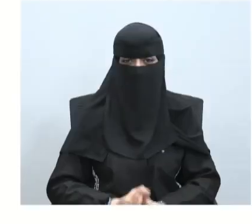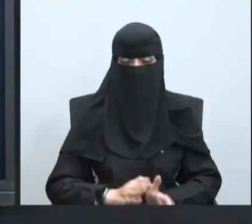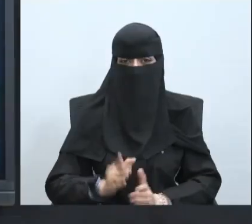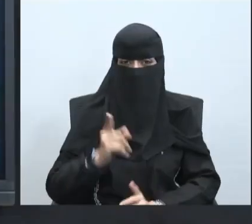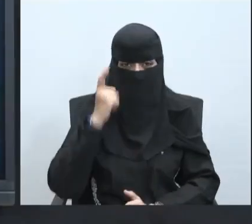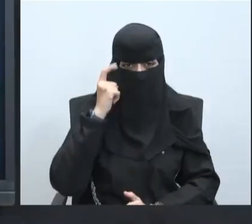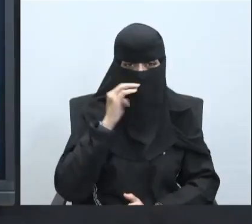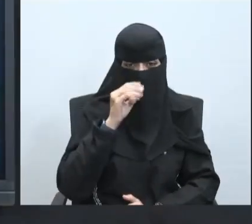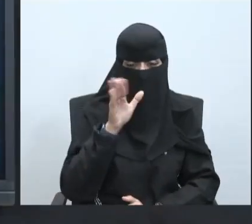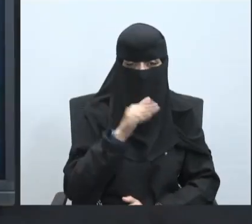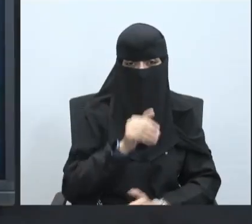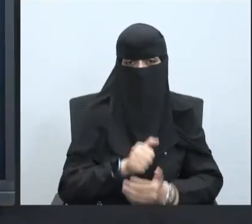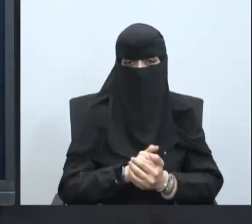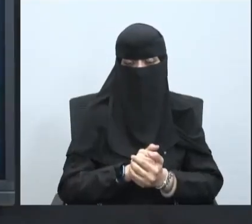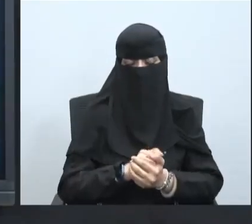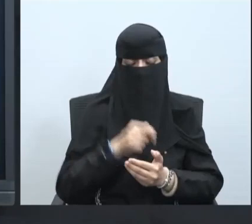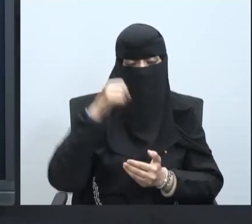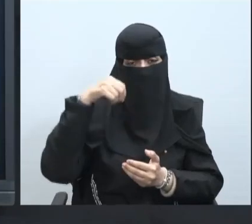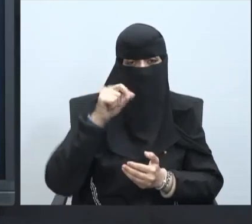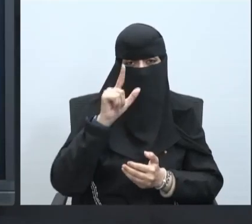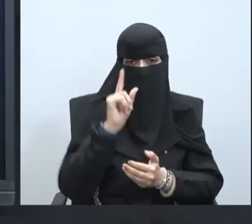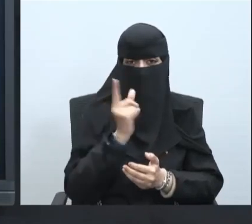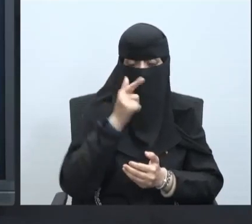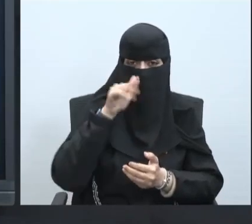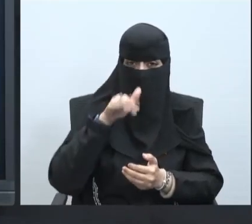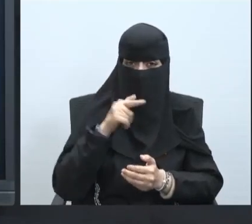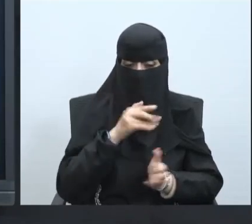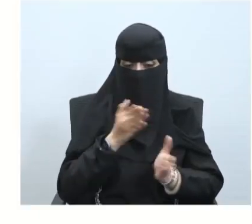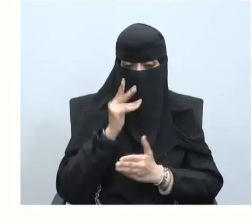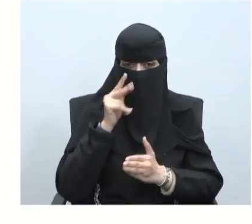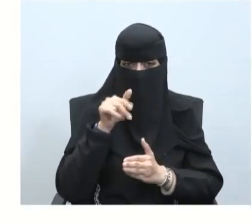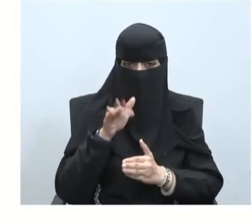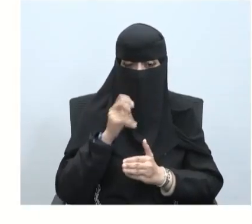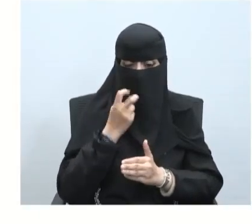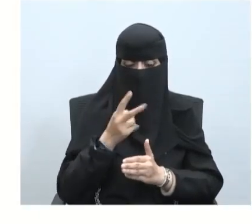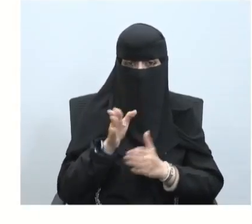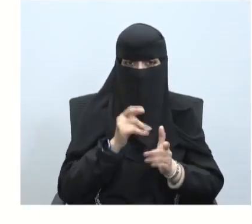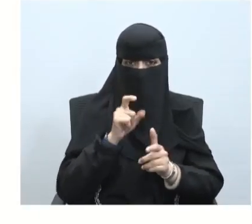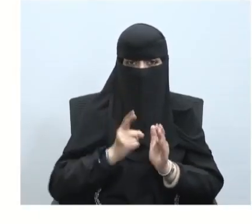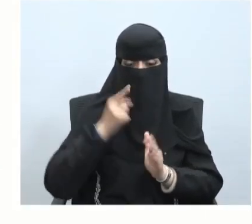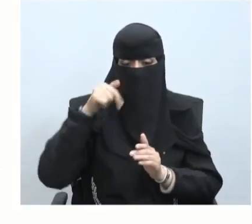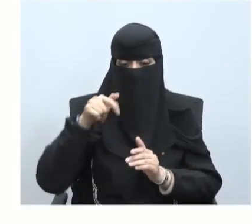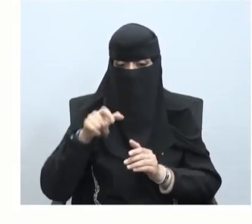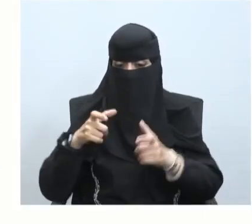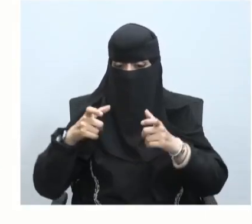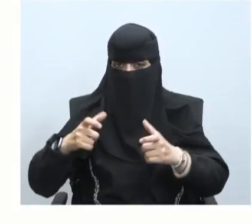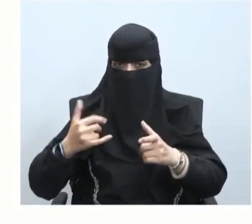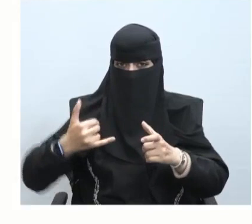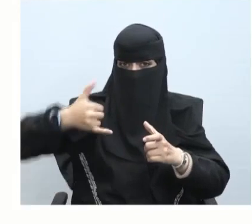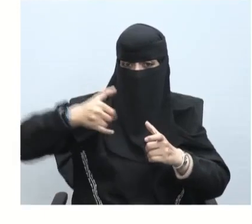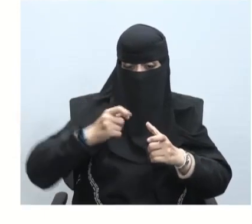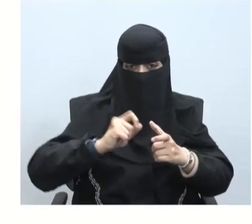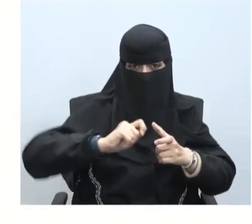هاي مبدعينه وصلت الاجابه بارك الله فيكم اذا دعونا ننظر الى هذا الشيء كم ثمنه